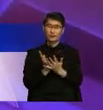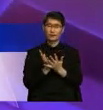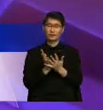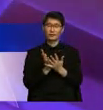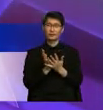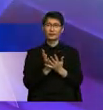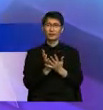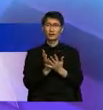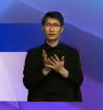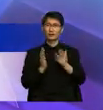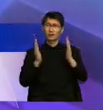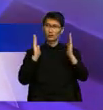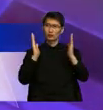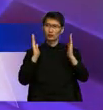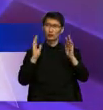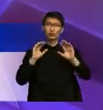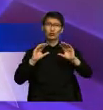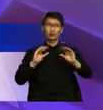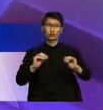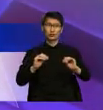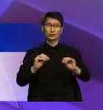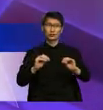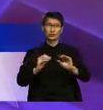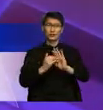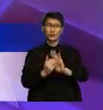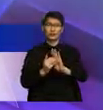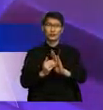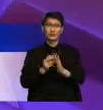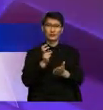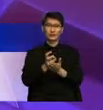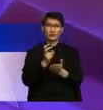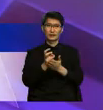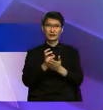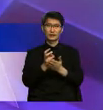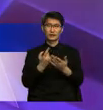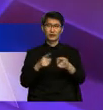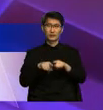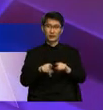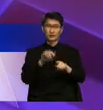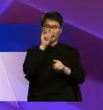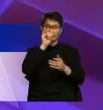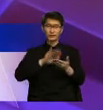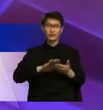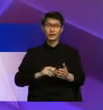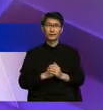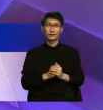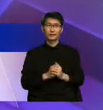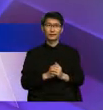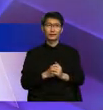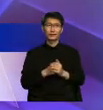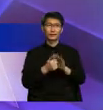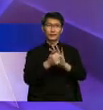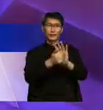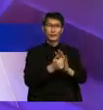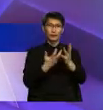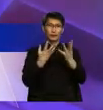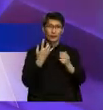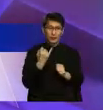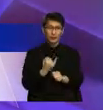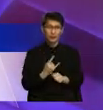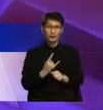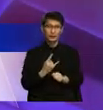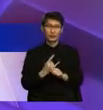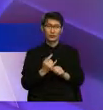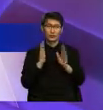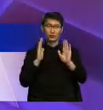그런 다양한 사실 학업 중단 예방 정책은 지금 같이 추진을 하고 있습니다. 그래서 지원을 엄청나게 많이 한다고